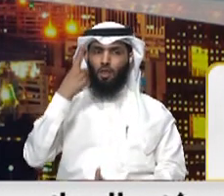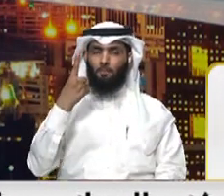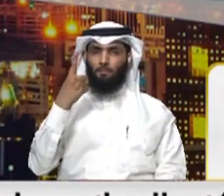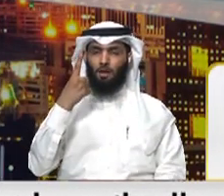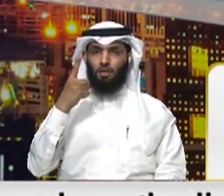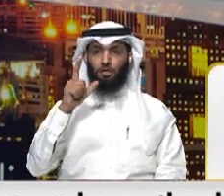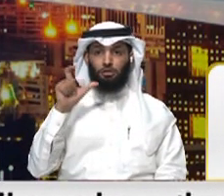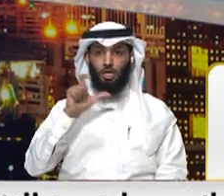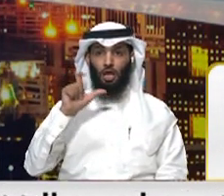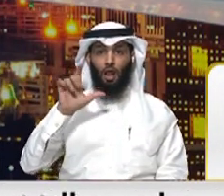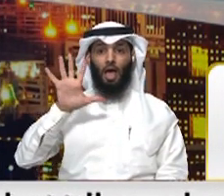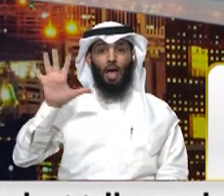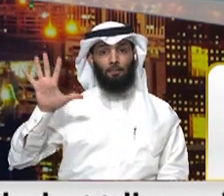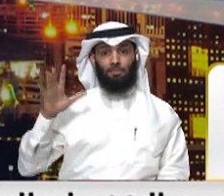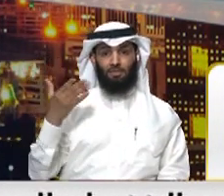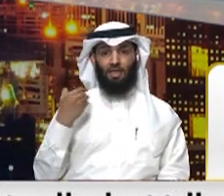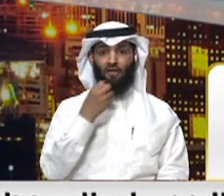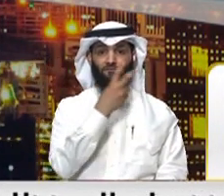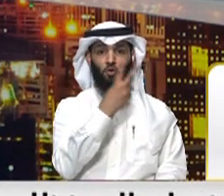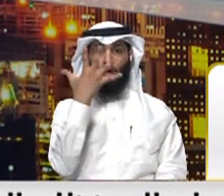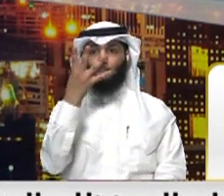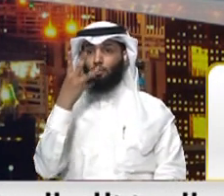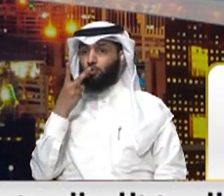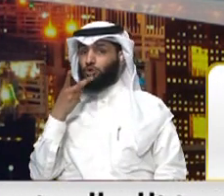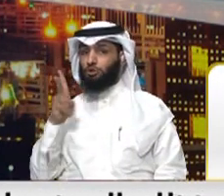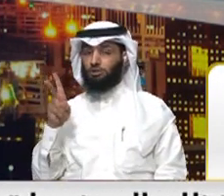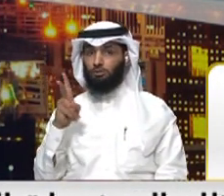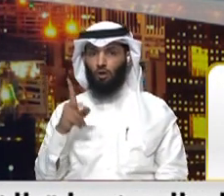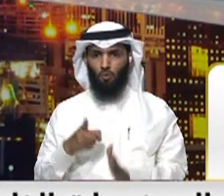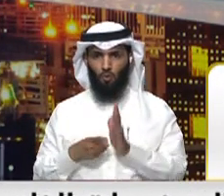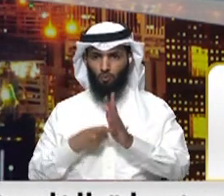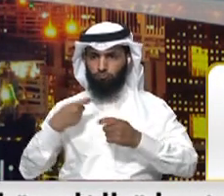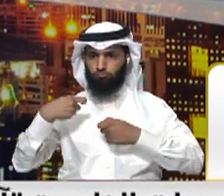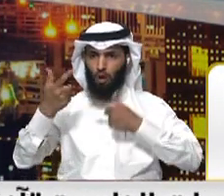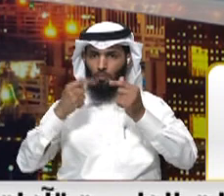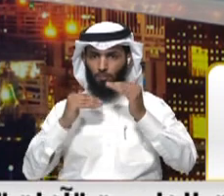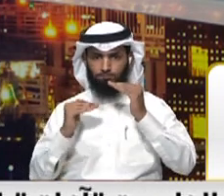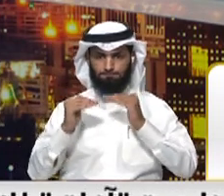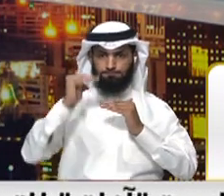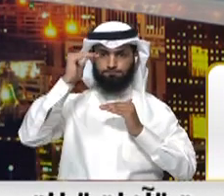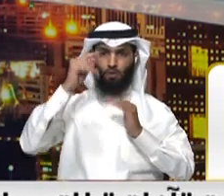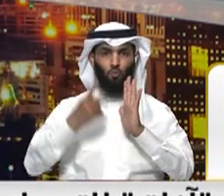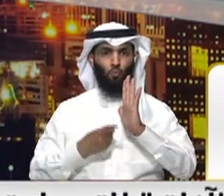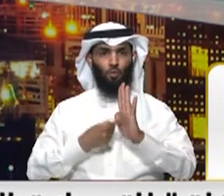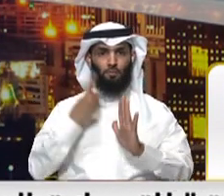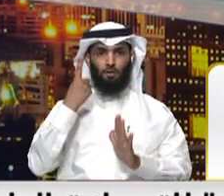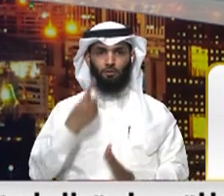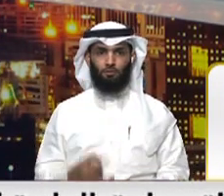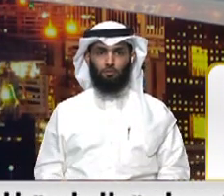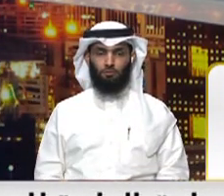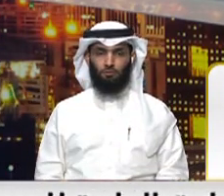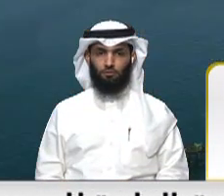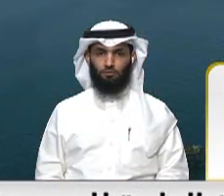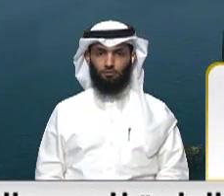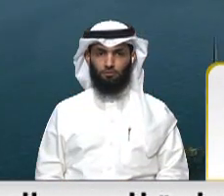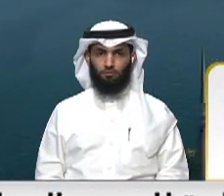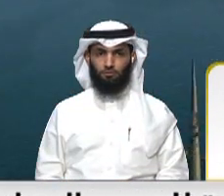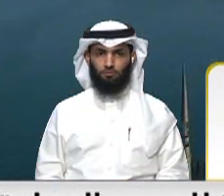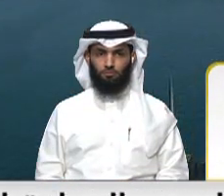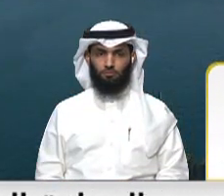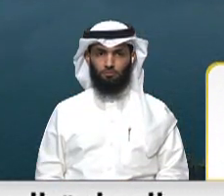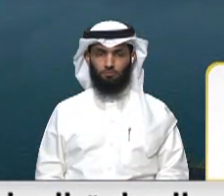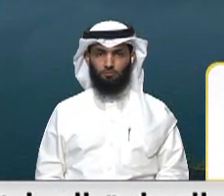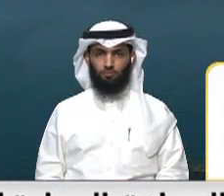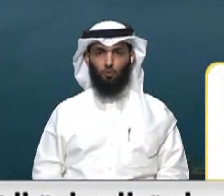التجاري في شهر مايو 2024 من حيث القيمه الاجماليه يواصل السوق